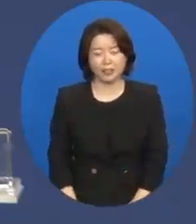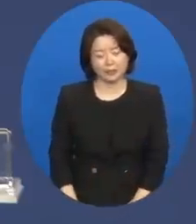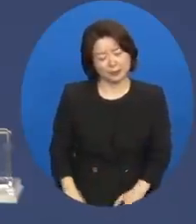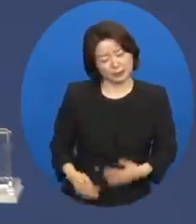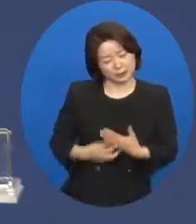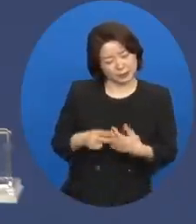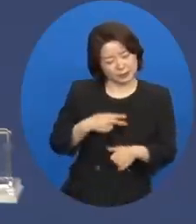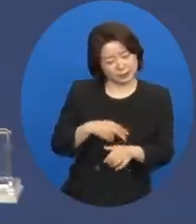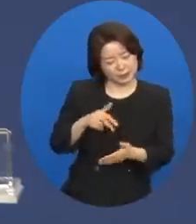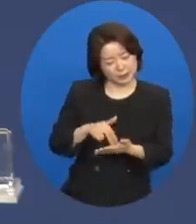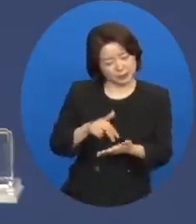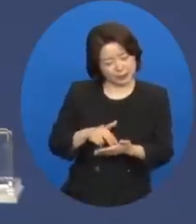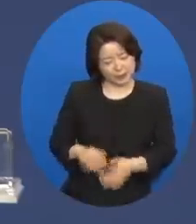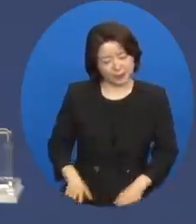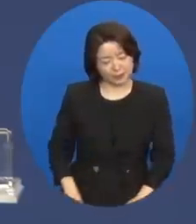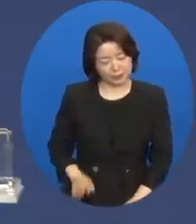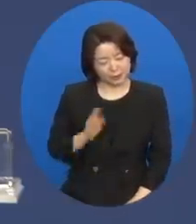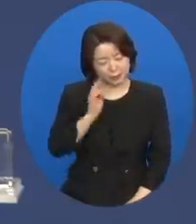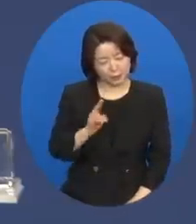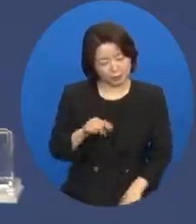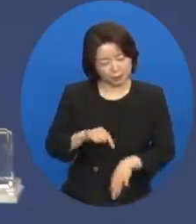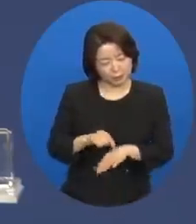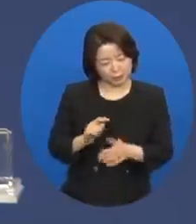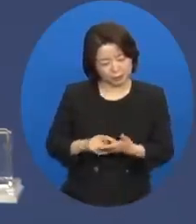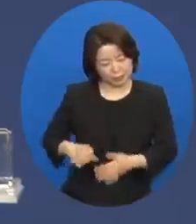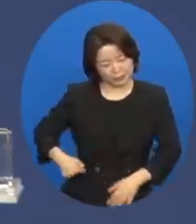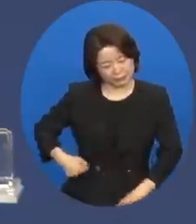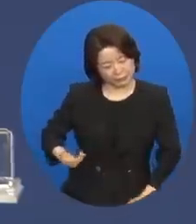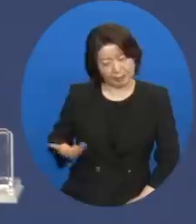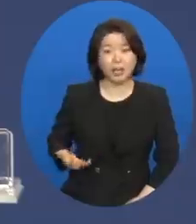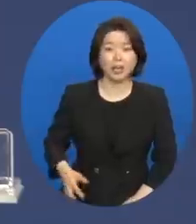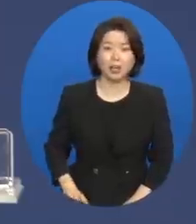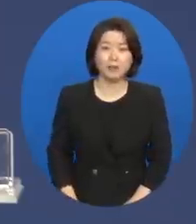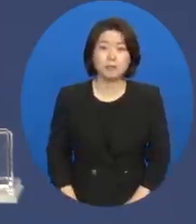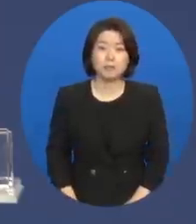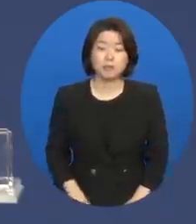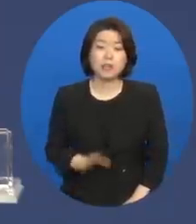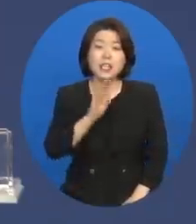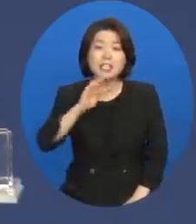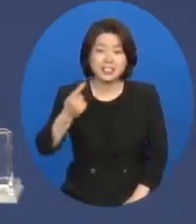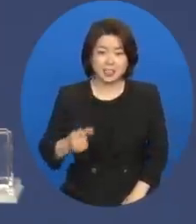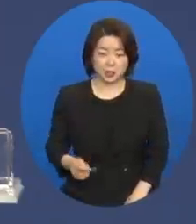의사인 입장에서 너무 그냥 마음에 좀 걸리긴 해요. 그래서 그래도